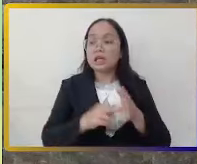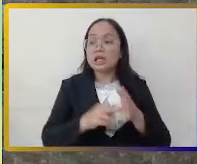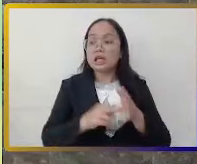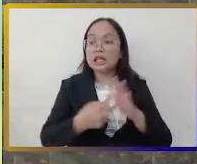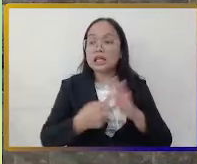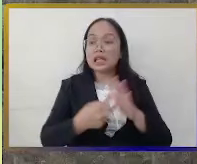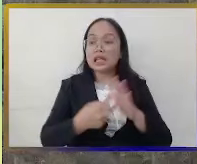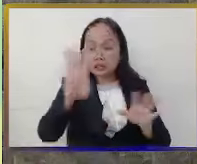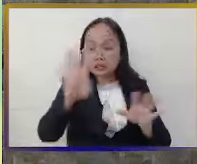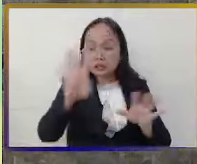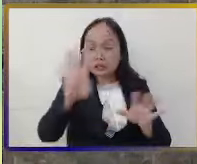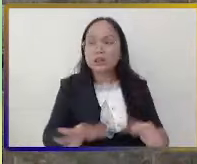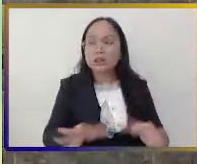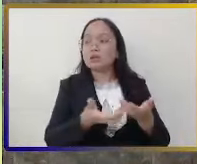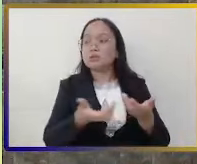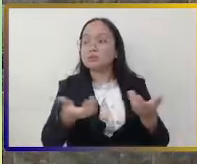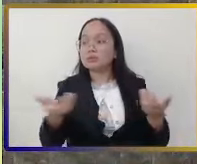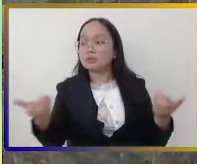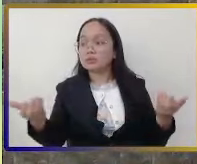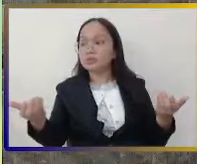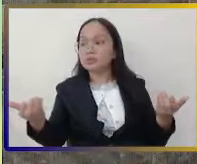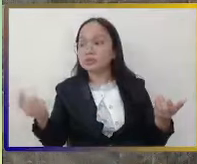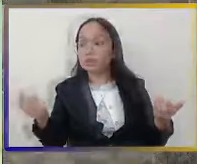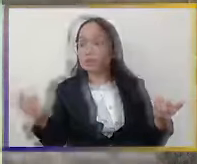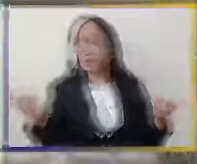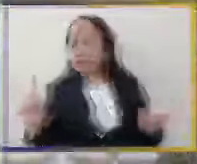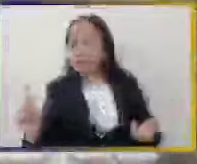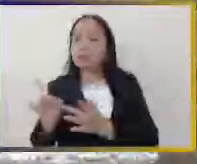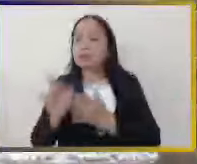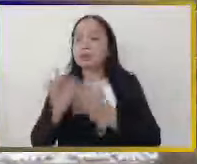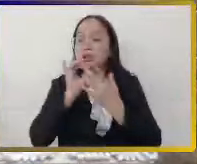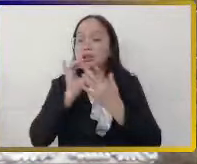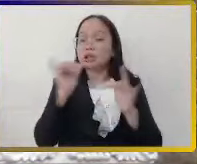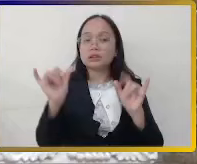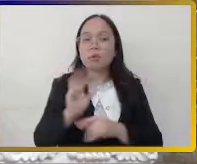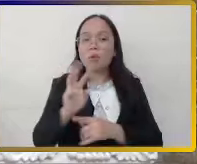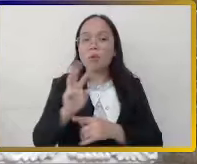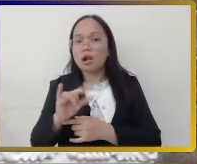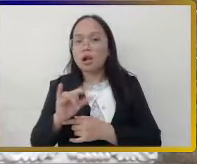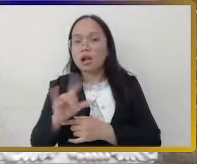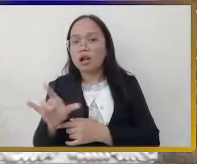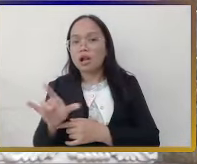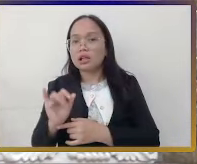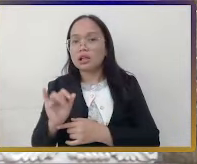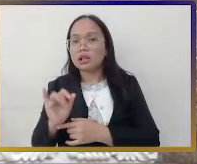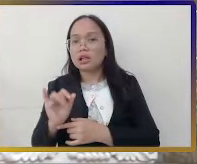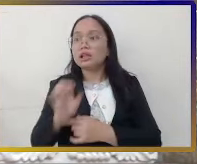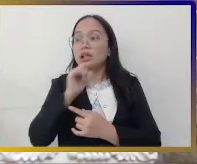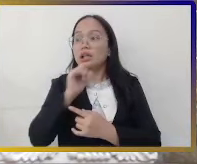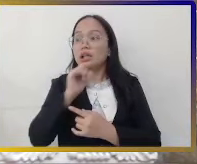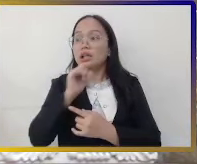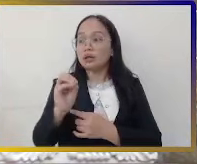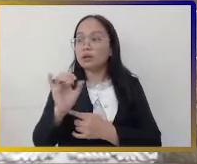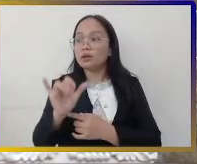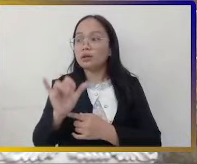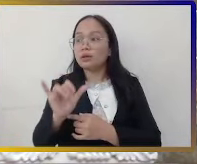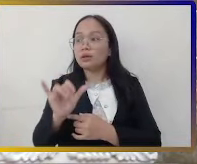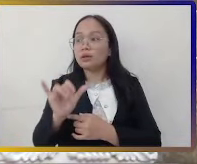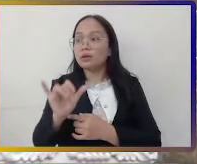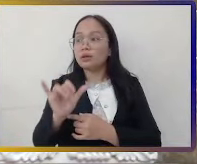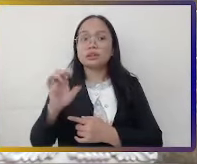itinangi kita na hindi ka si Willie, hindi ka si Roy, hindi ka si Daniel. Pero hindi ko